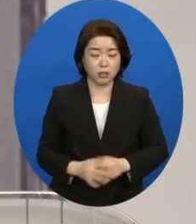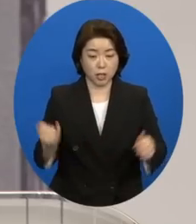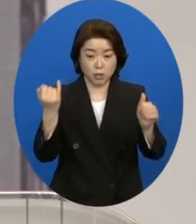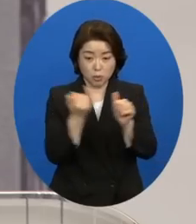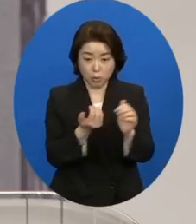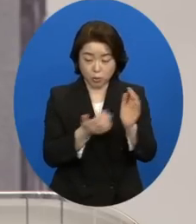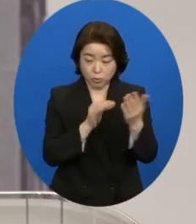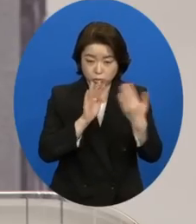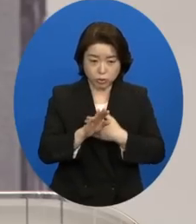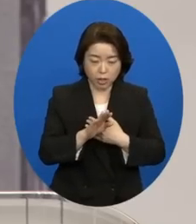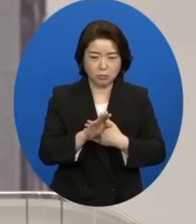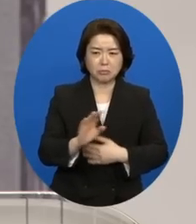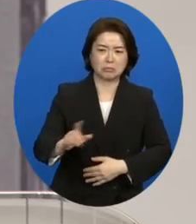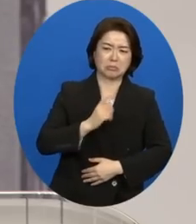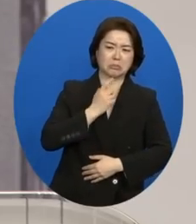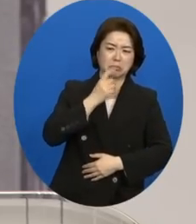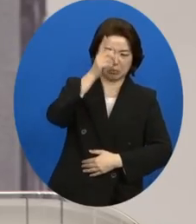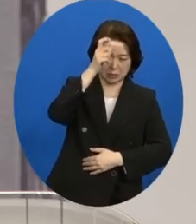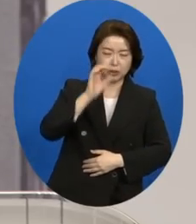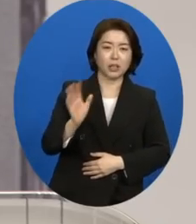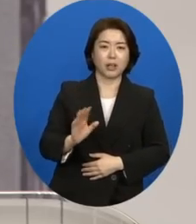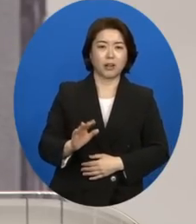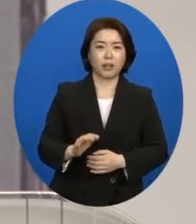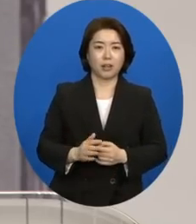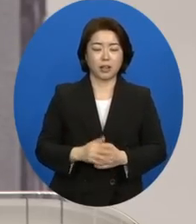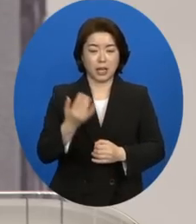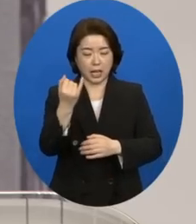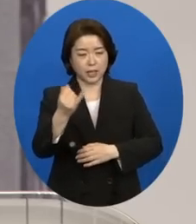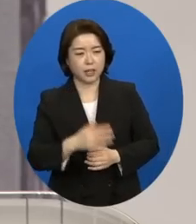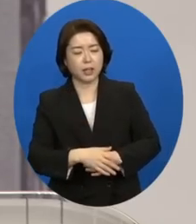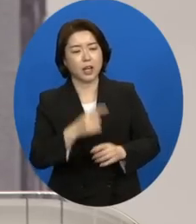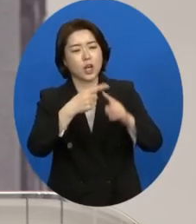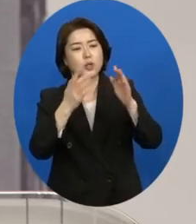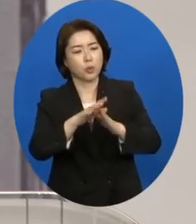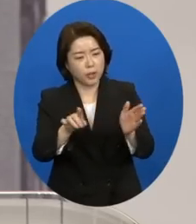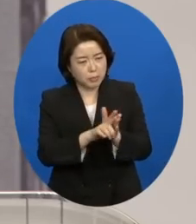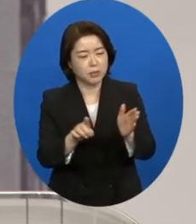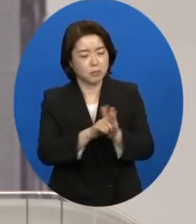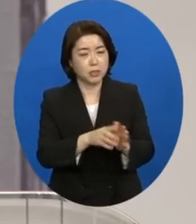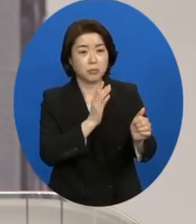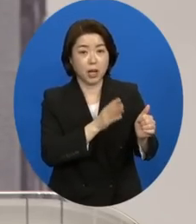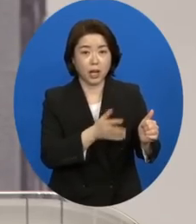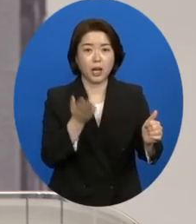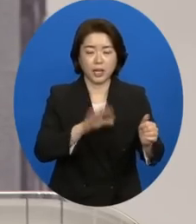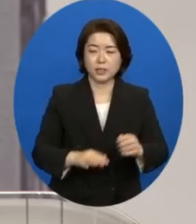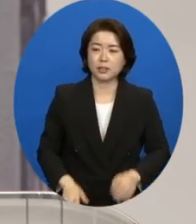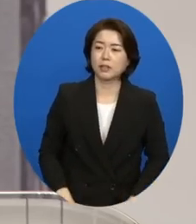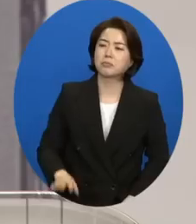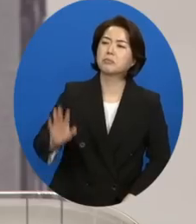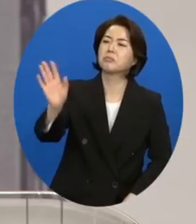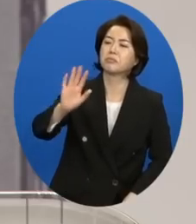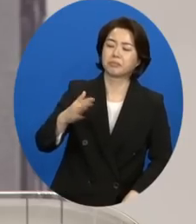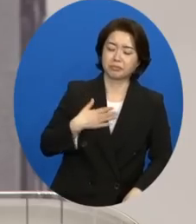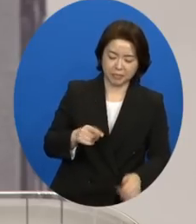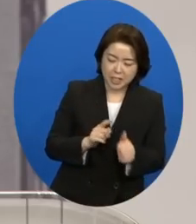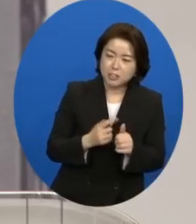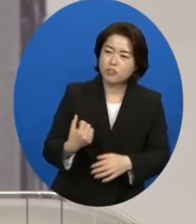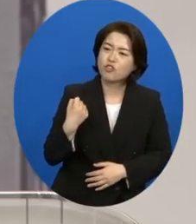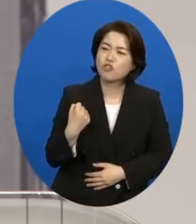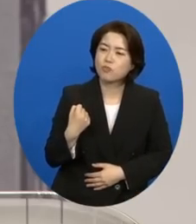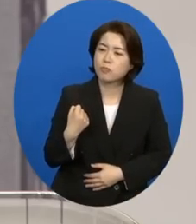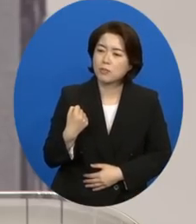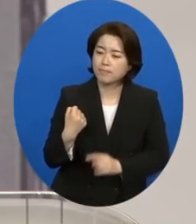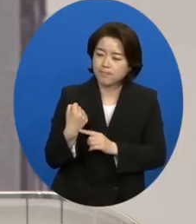갑니다 아내가 하나님 믿으라고 믿으라고 하니까 뭘 믿겠다고 했습니까 내 주먹을 믿을 거야 내